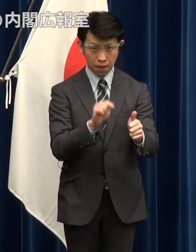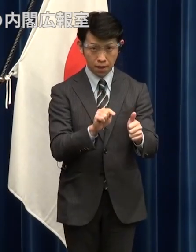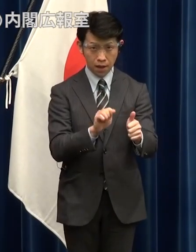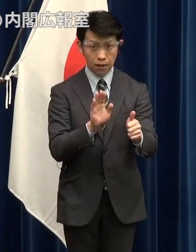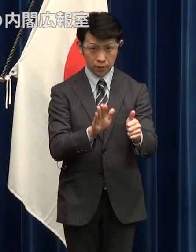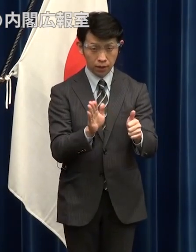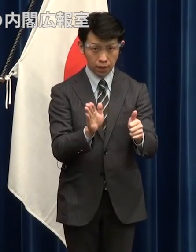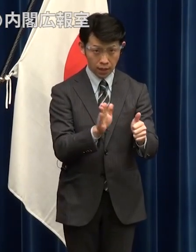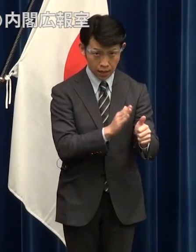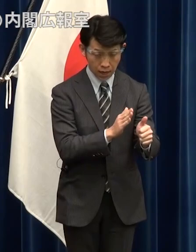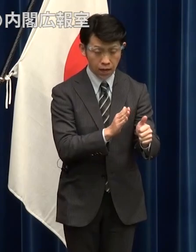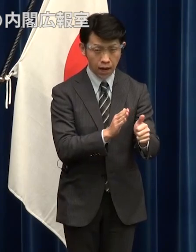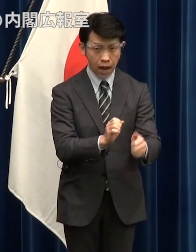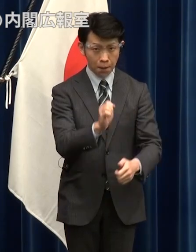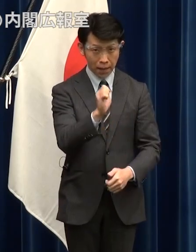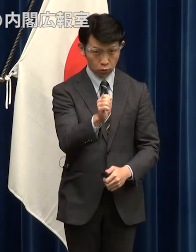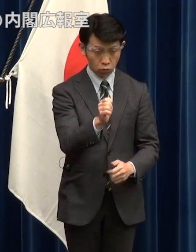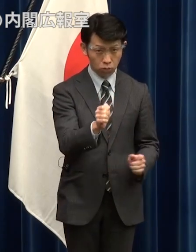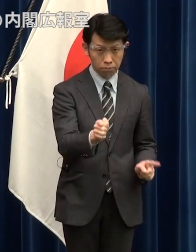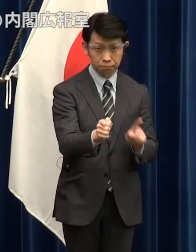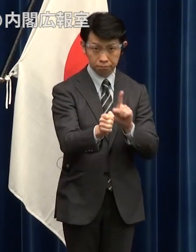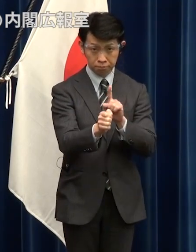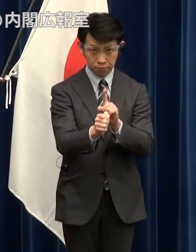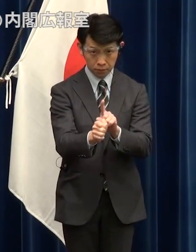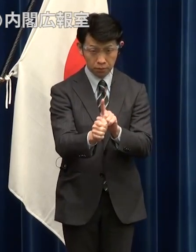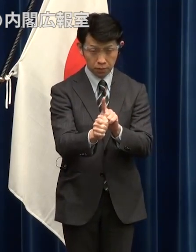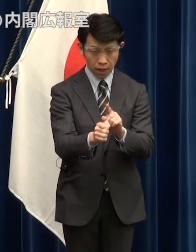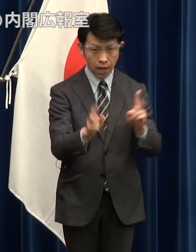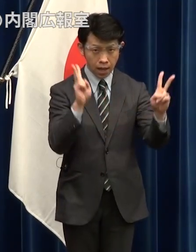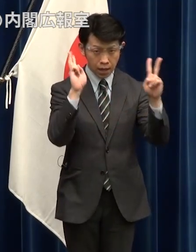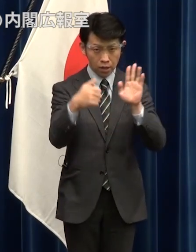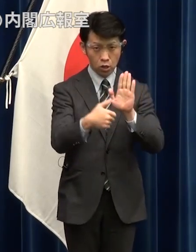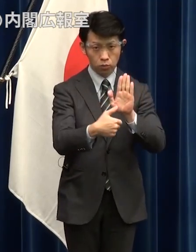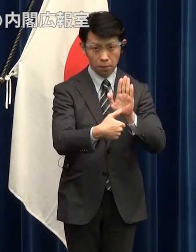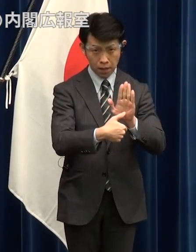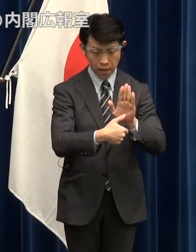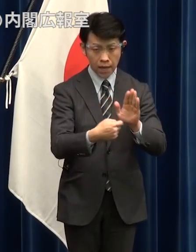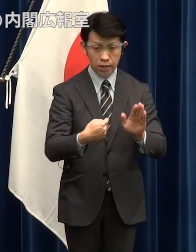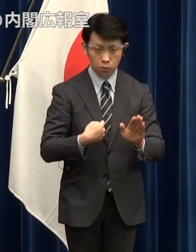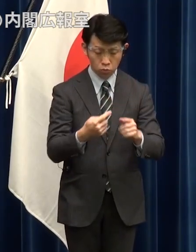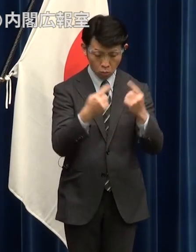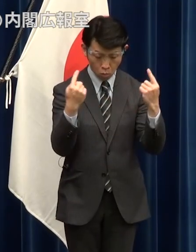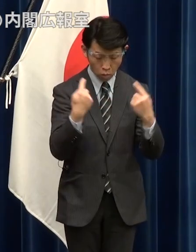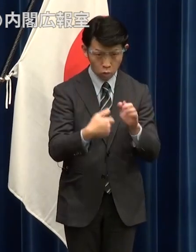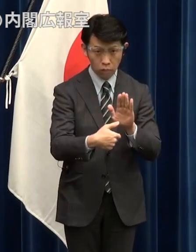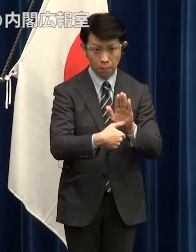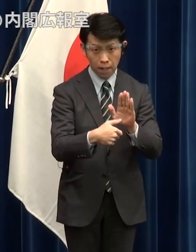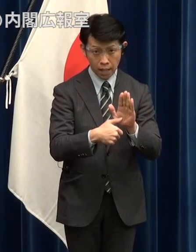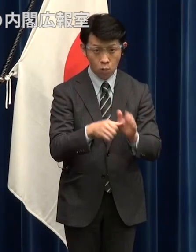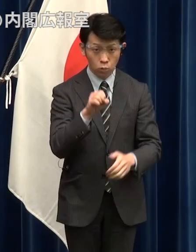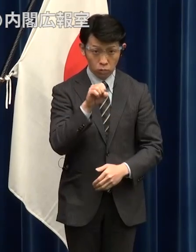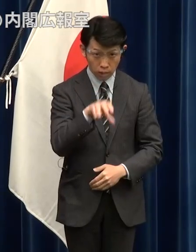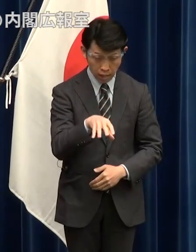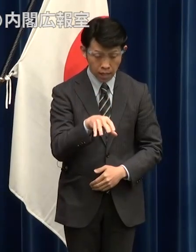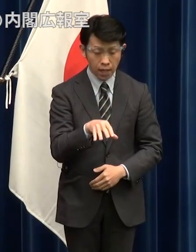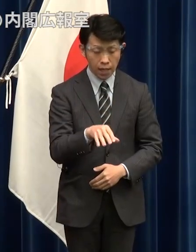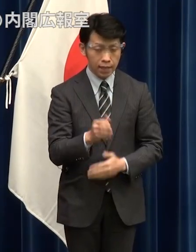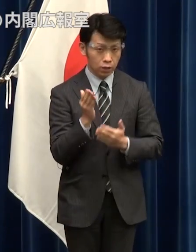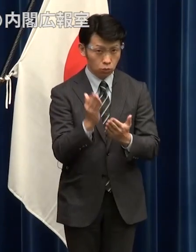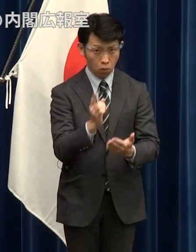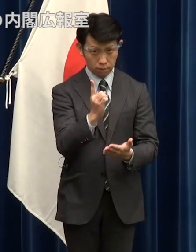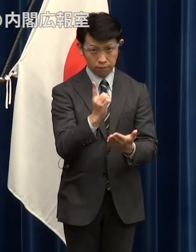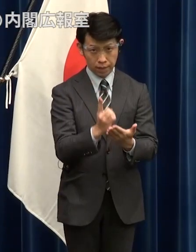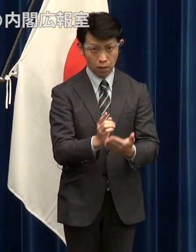は、お近くのスタンドマイクにお進みいただきまして、社名とお名前を明らかにしていただいた上で、一人一問ご質問をお願いいたします